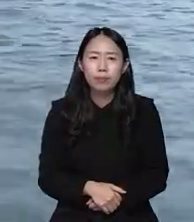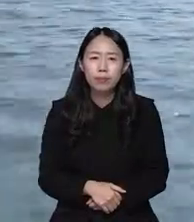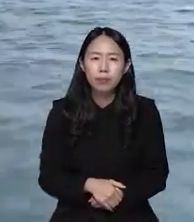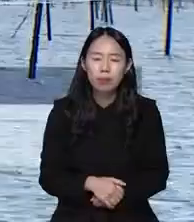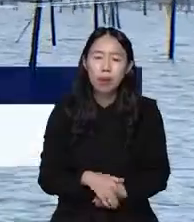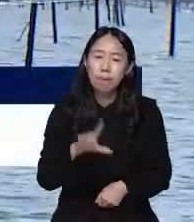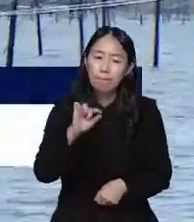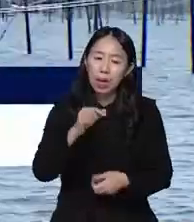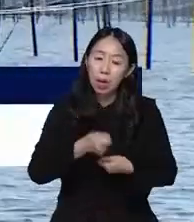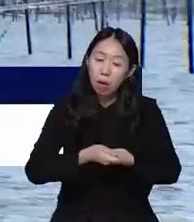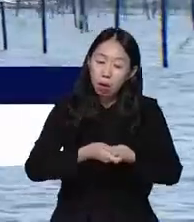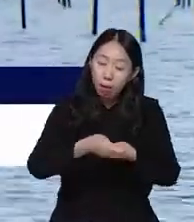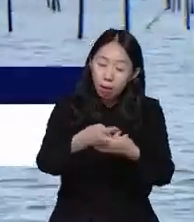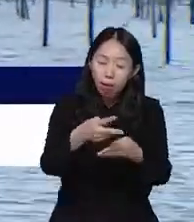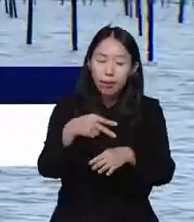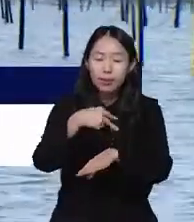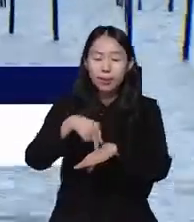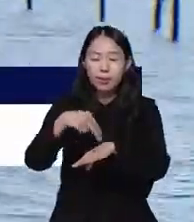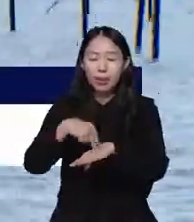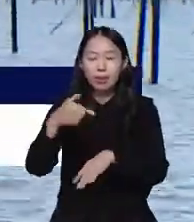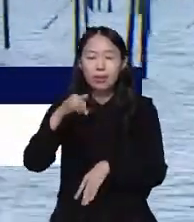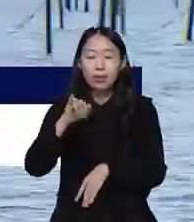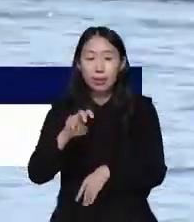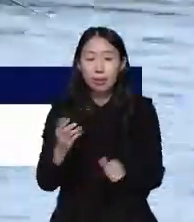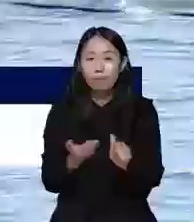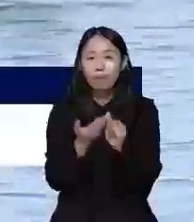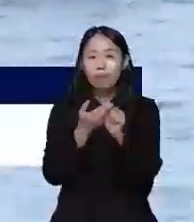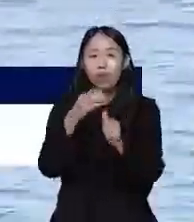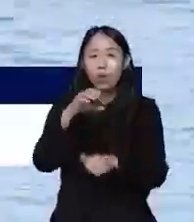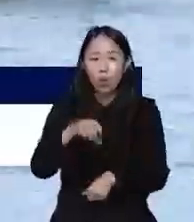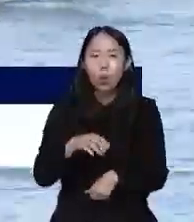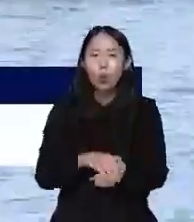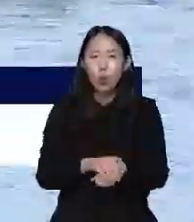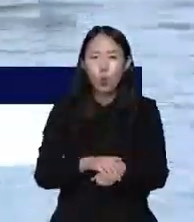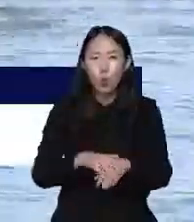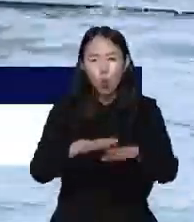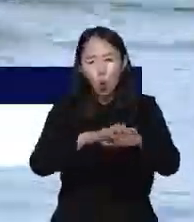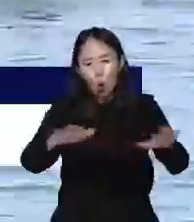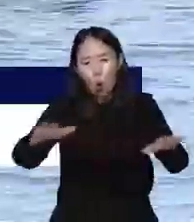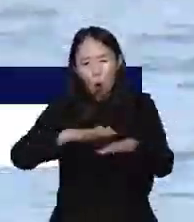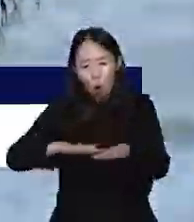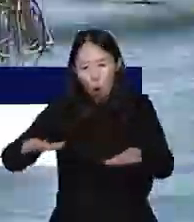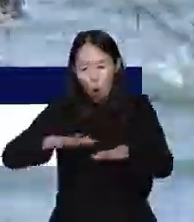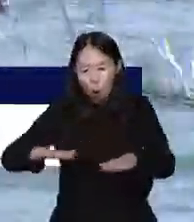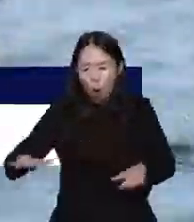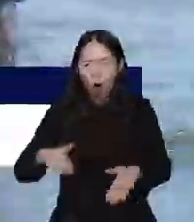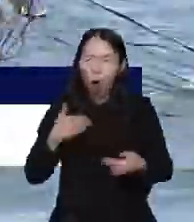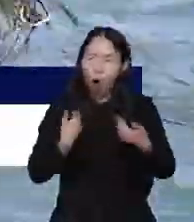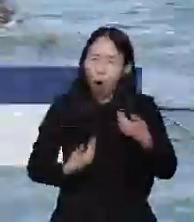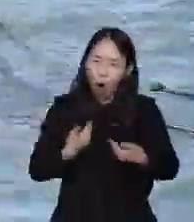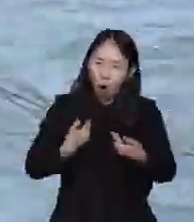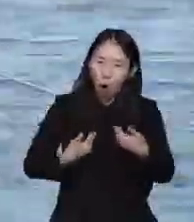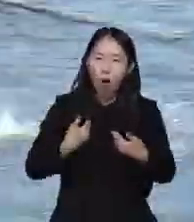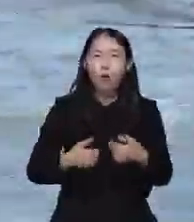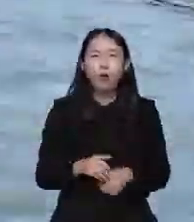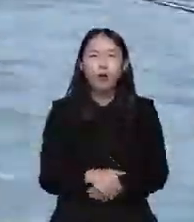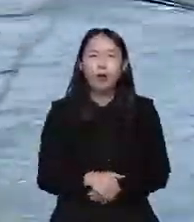만여 헥타르에 달하는 신안의 한 김 양식장. 김밭을 설치하느라 어민들의 손길이 바쁘게